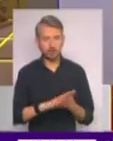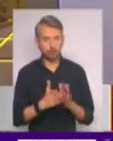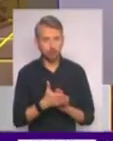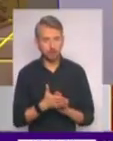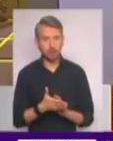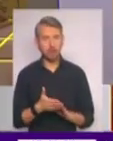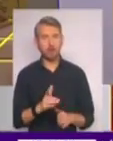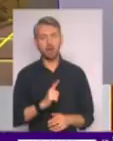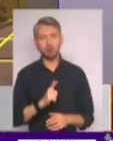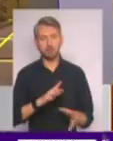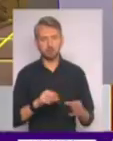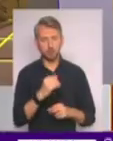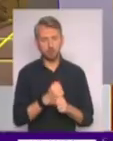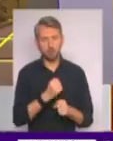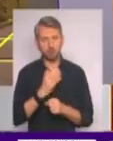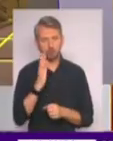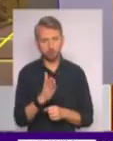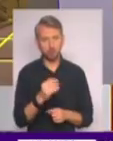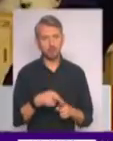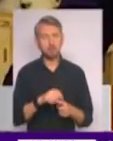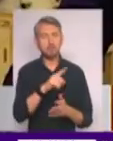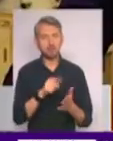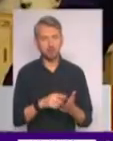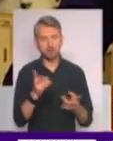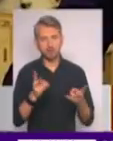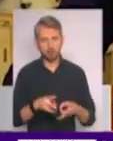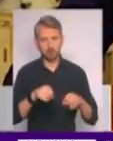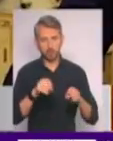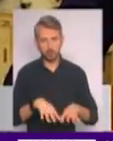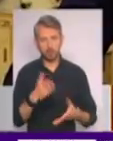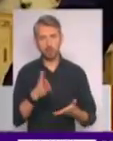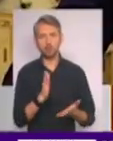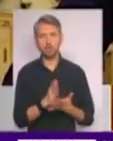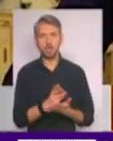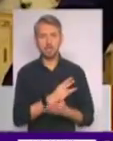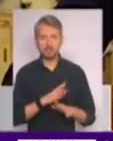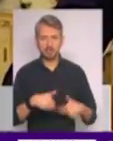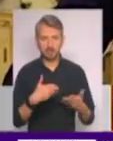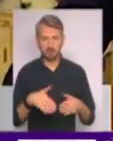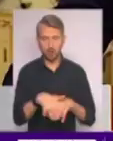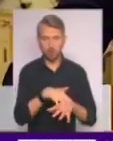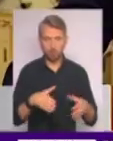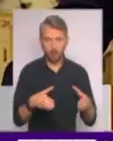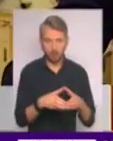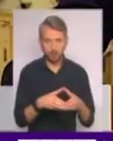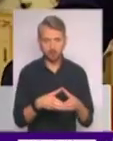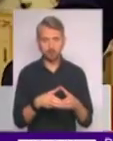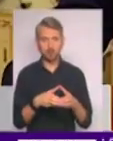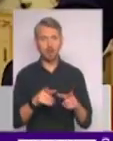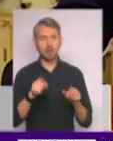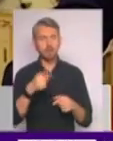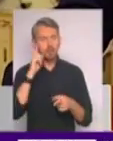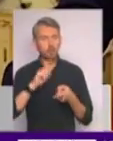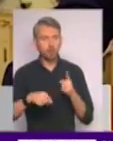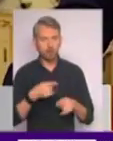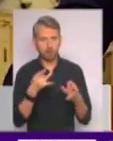ми спільно над нею попрацюємо. І це питання, звичайно, що треба знімати. Якщо є ініціатива громади, і, ну, і навіть логіка